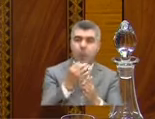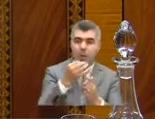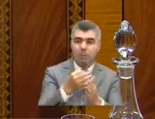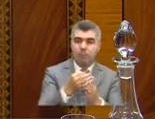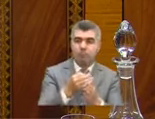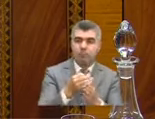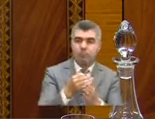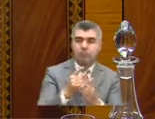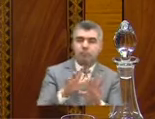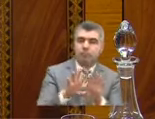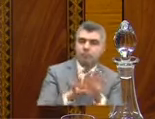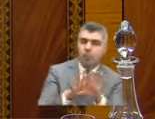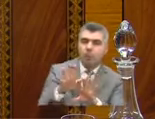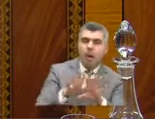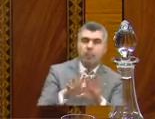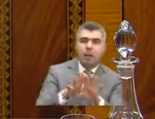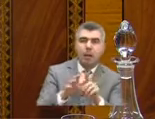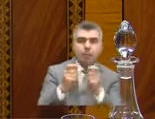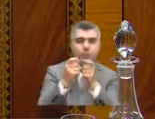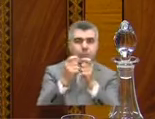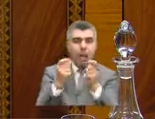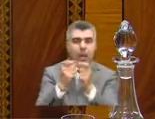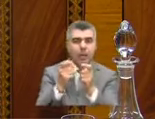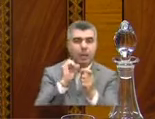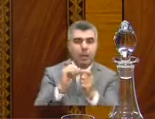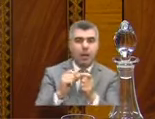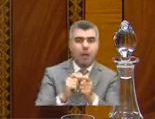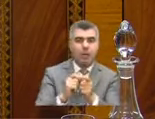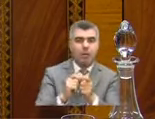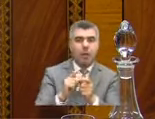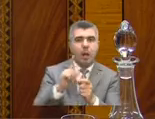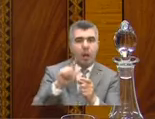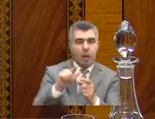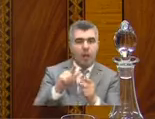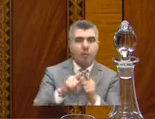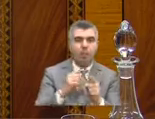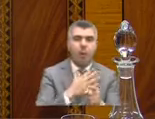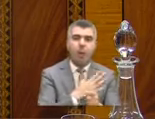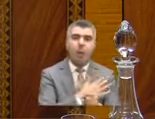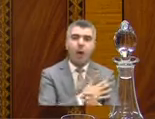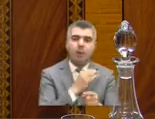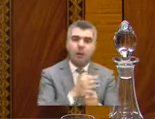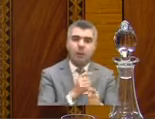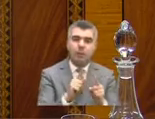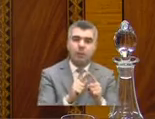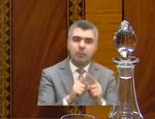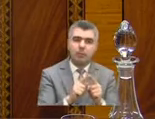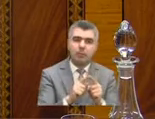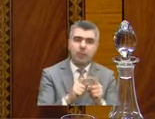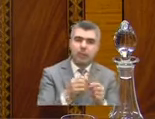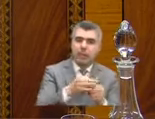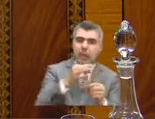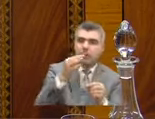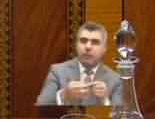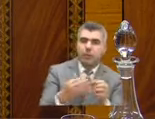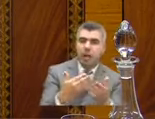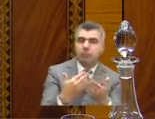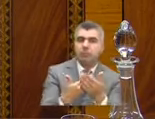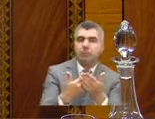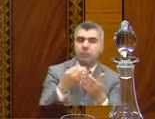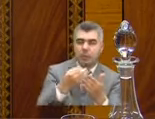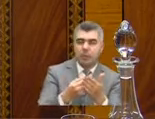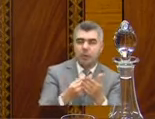الاستثمار والمبادرة المقاولاتية وتعزيز التنافسية الوطنية وترشيد تكلفة عوامل الإنتاج وتطوير